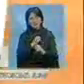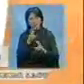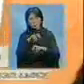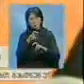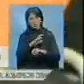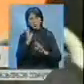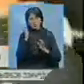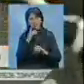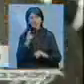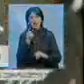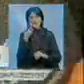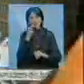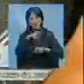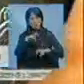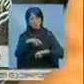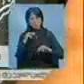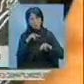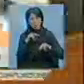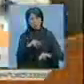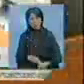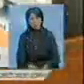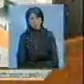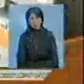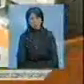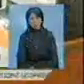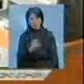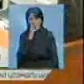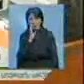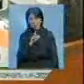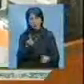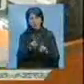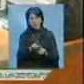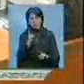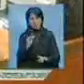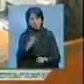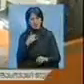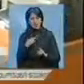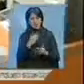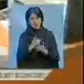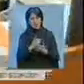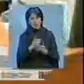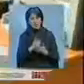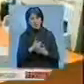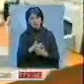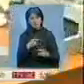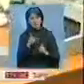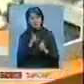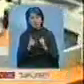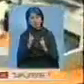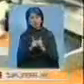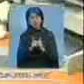და წნევას დღეში რამდენჯერმე აკონტროლებს. მიუხედავად იმისა, რომ ასებით პატარა ვარ და მიწევს